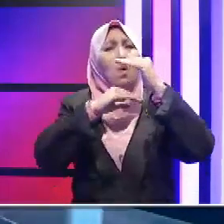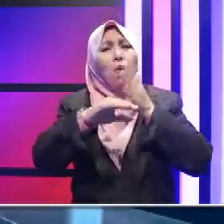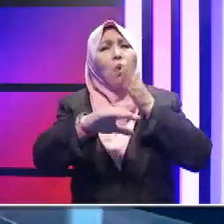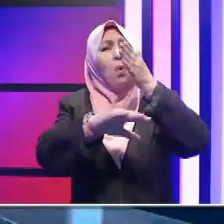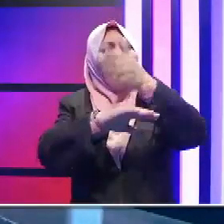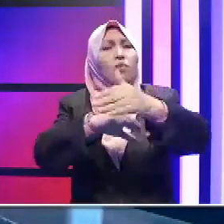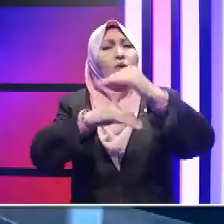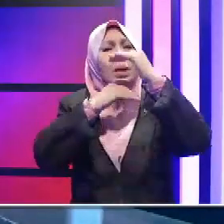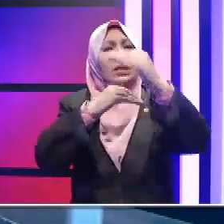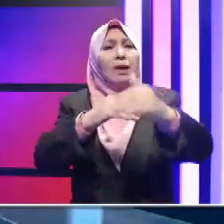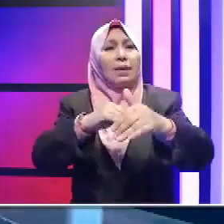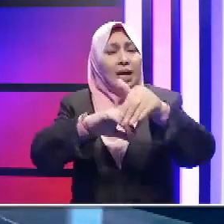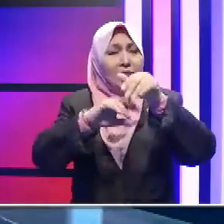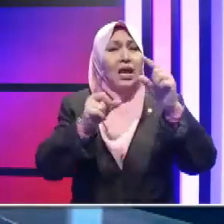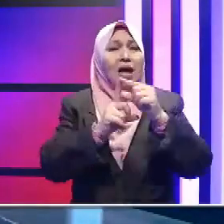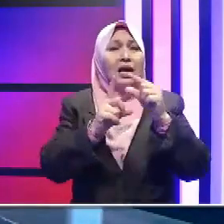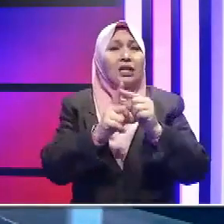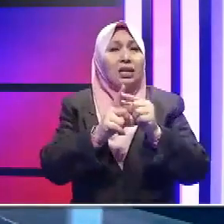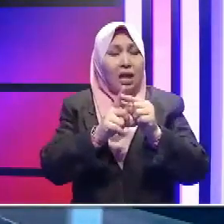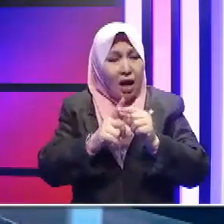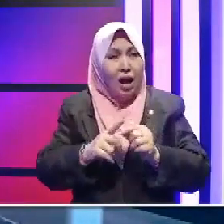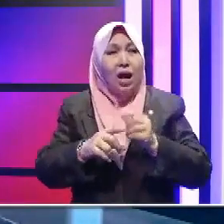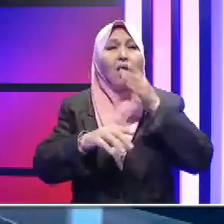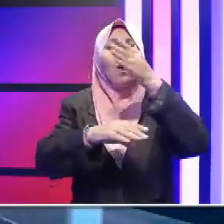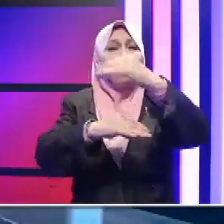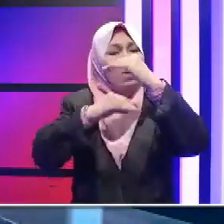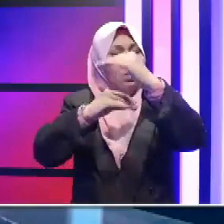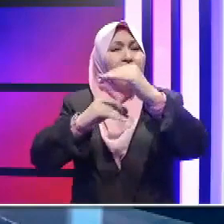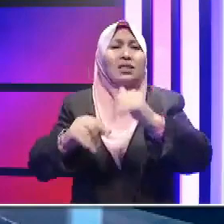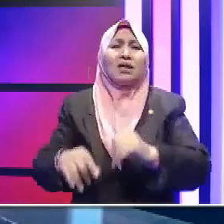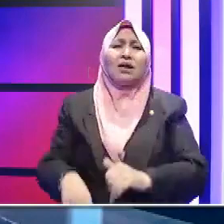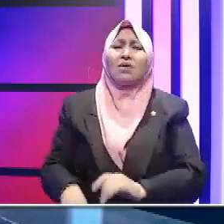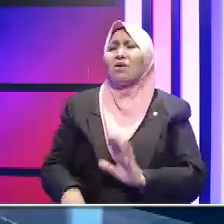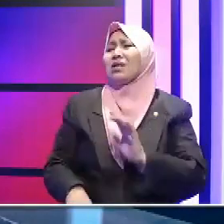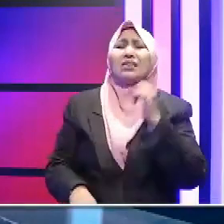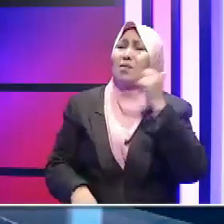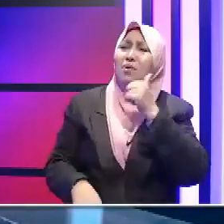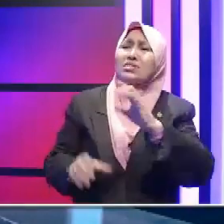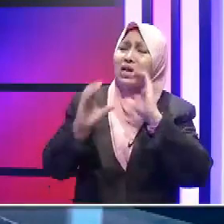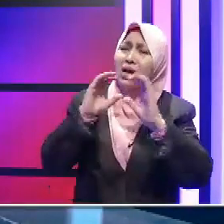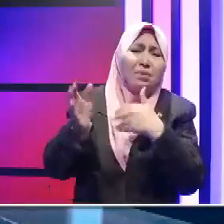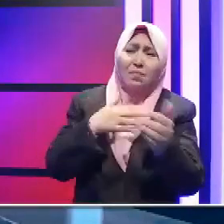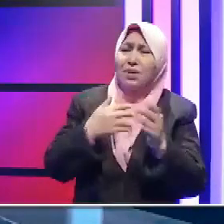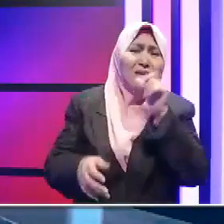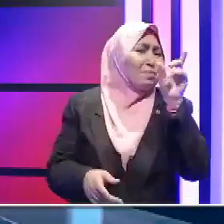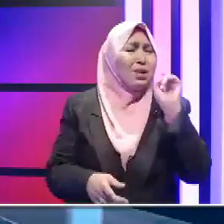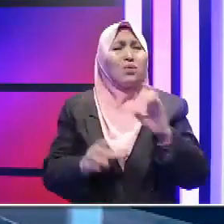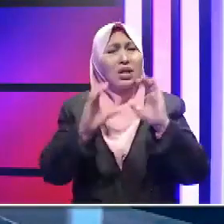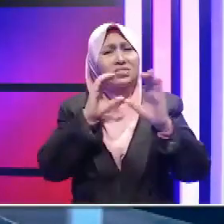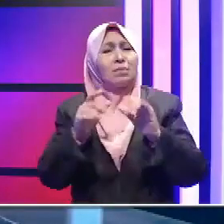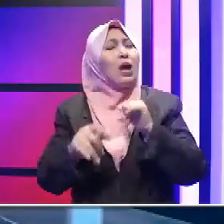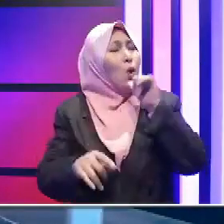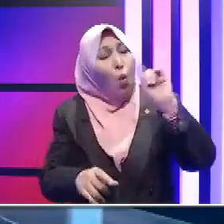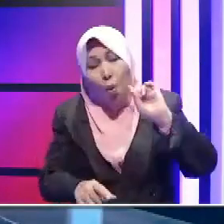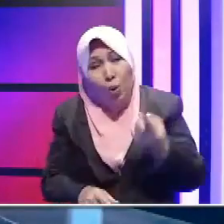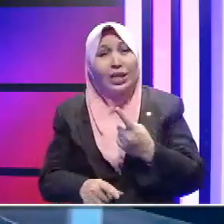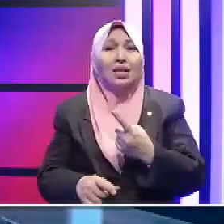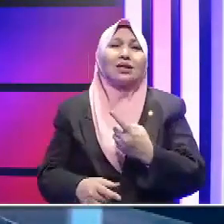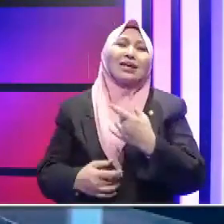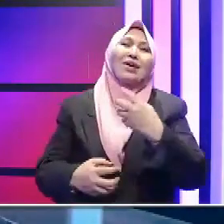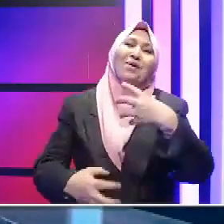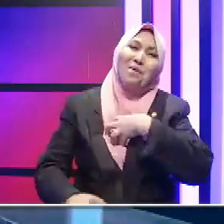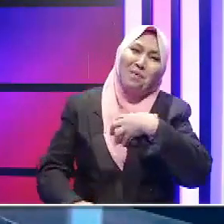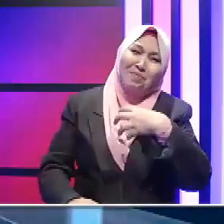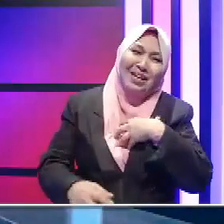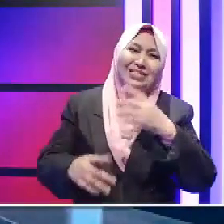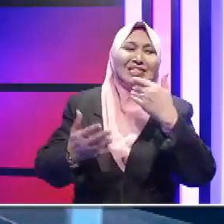juga perkataan bahasa Inggrisnya obor kalau jadi ini bukan sekadar mengeluh tetapi mengeluh